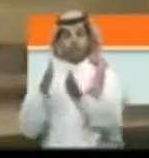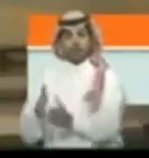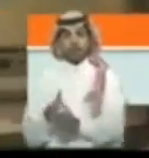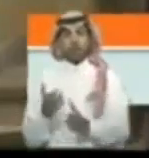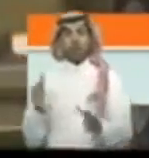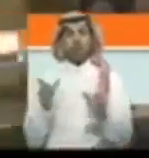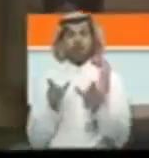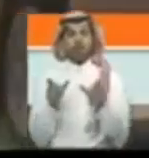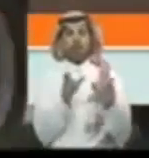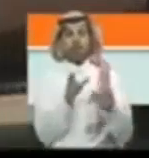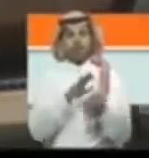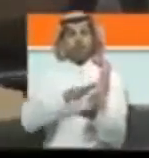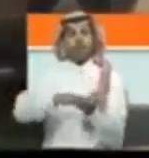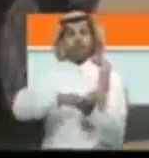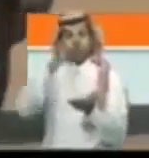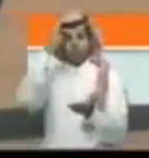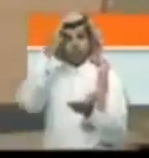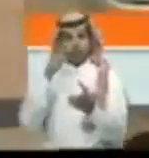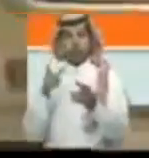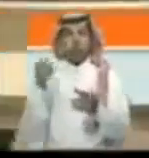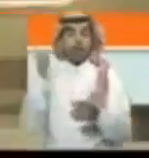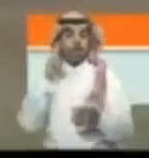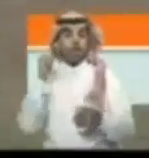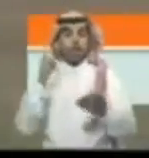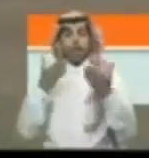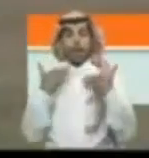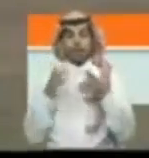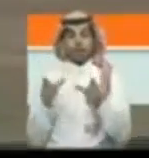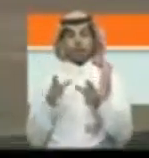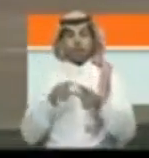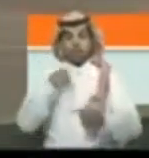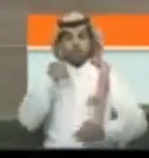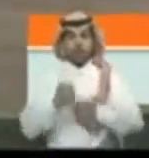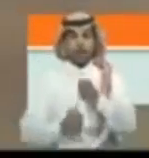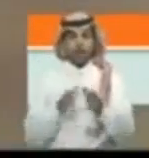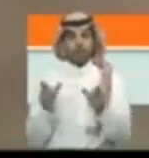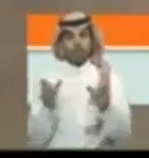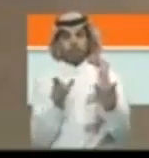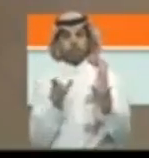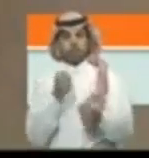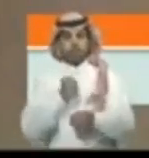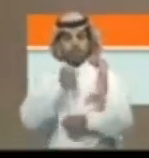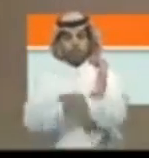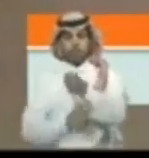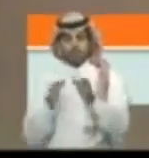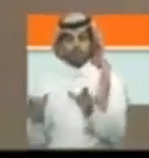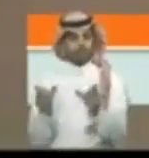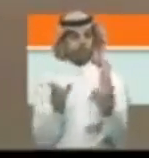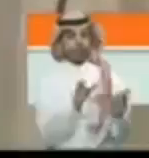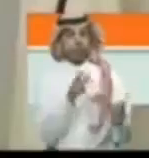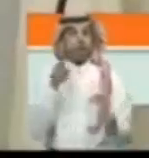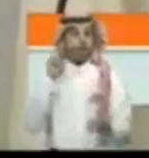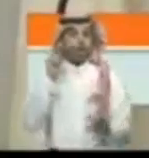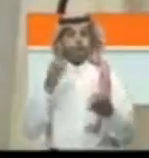أمن واستقرار الوطن وحماية أمن الحرمين الشريفين، يتسابق الأبطال بدفع الغالي والنفيس للذود عن هذا